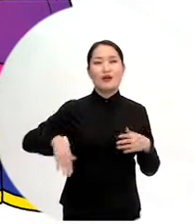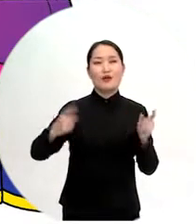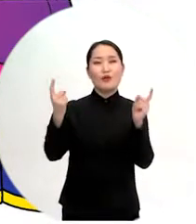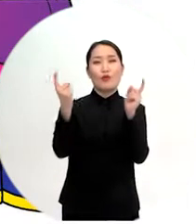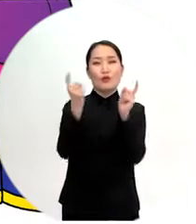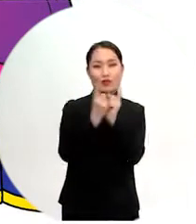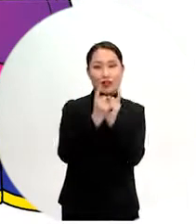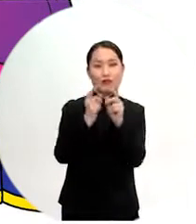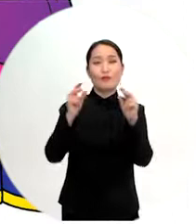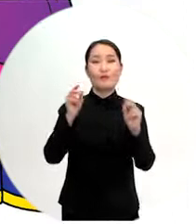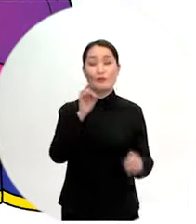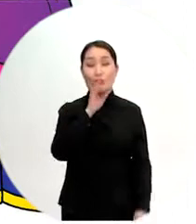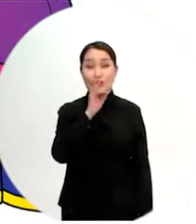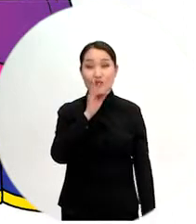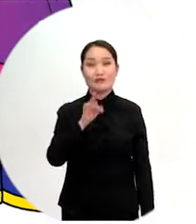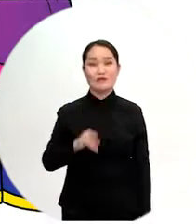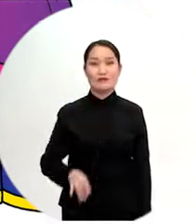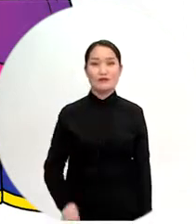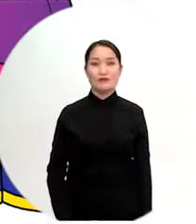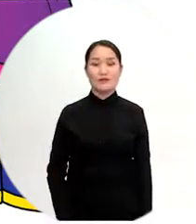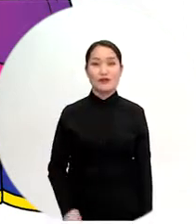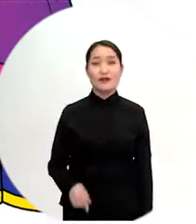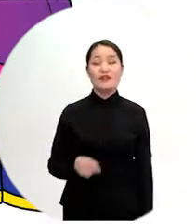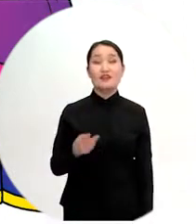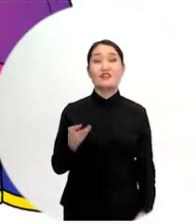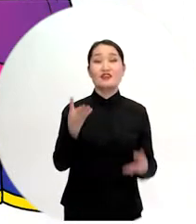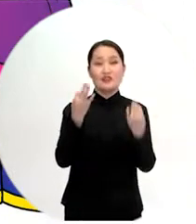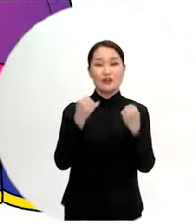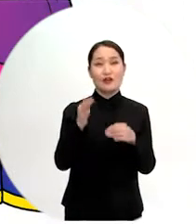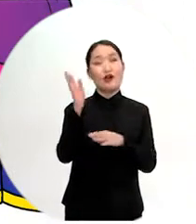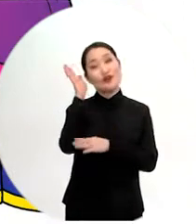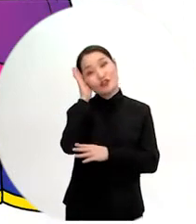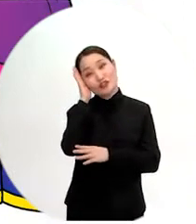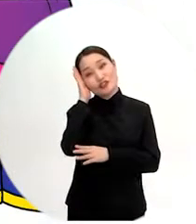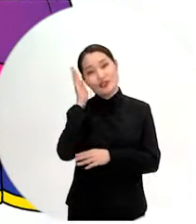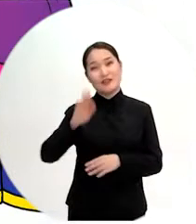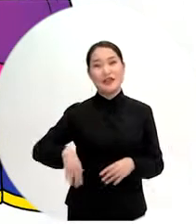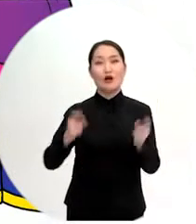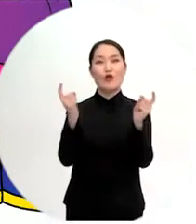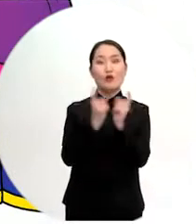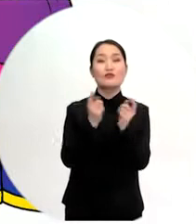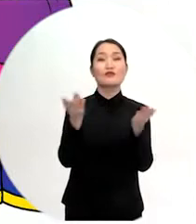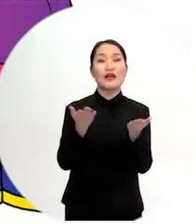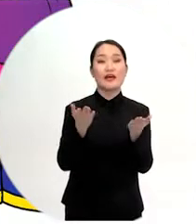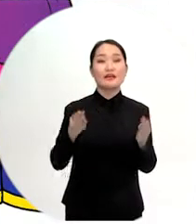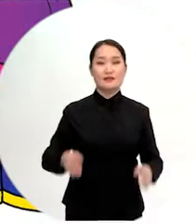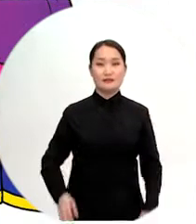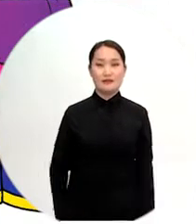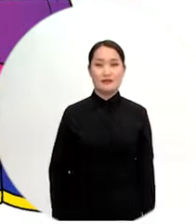уулцхаар болжээ. Тэд хэдэн хоногийн дараа уулзах вэ?